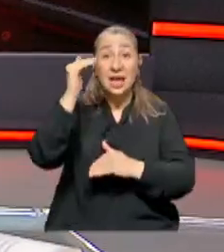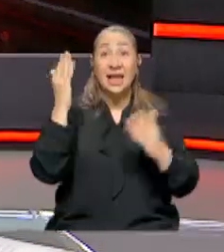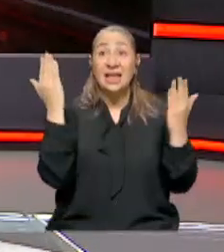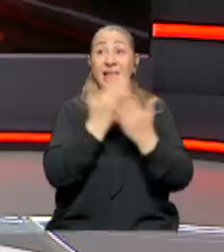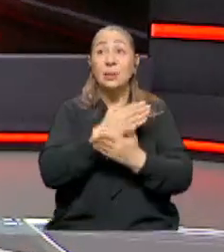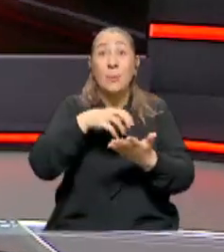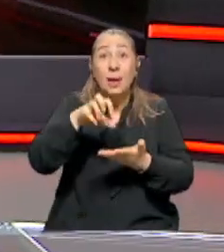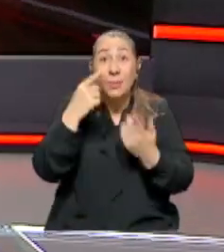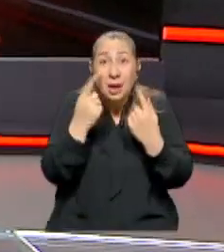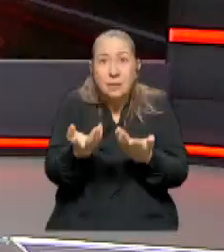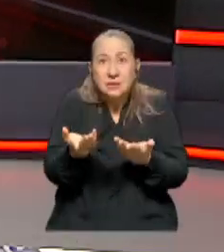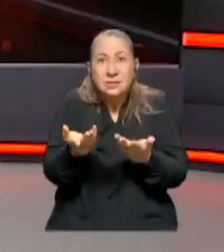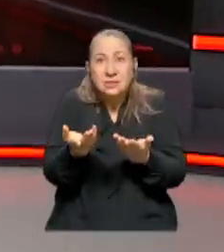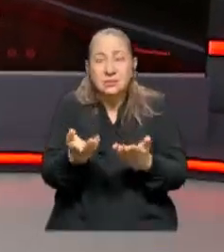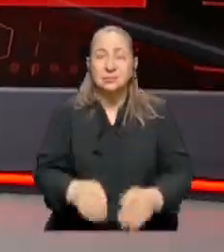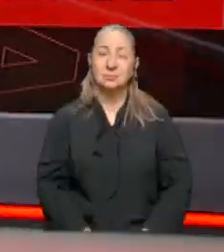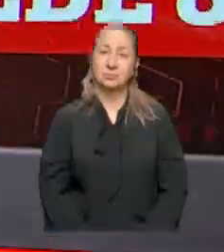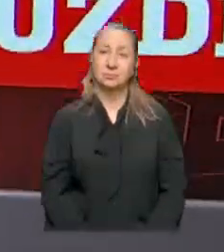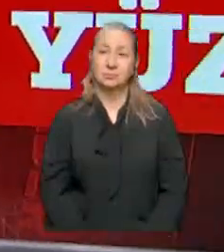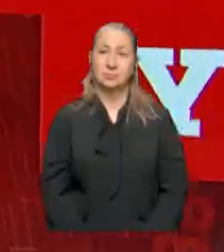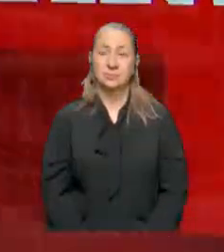yanılma payına bakar mısınız